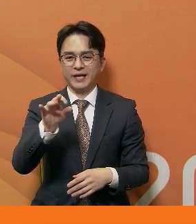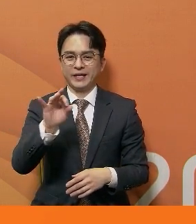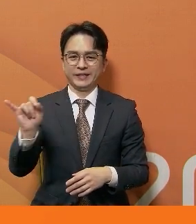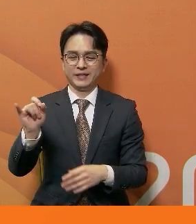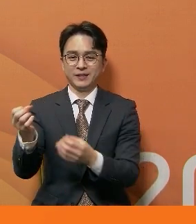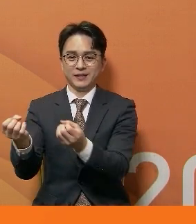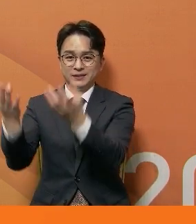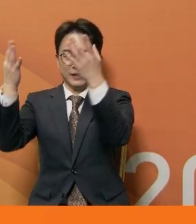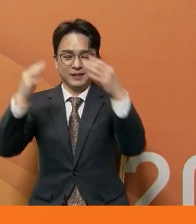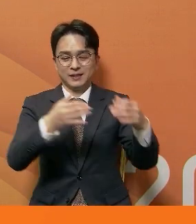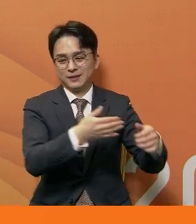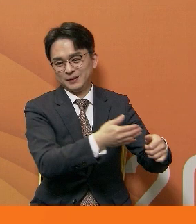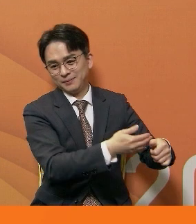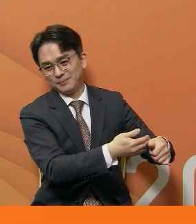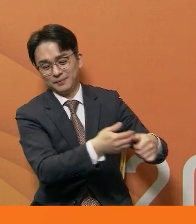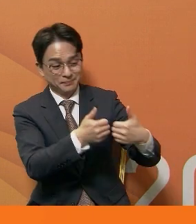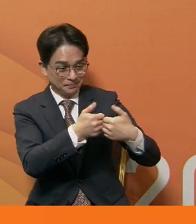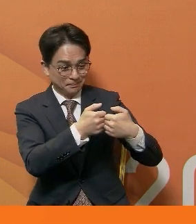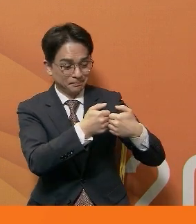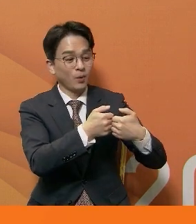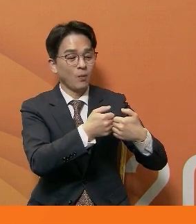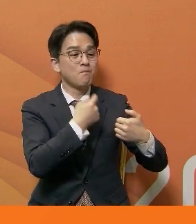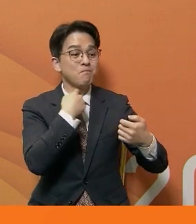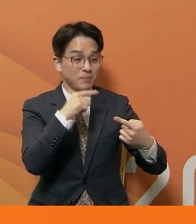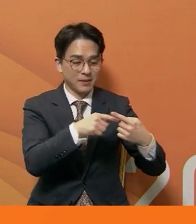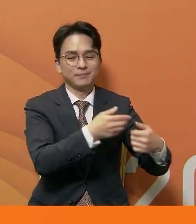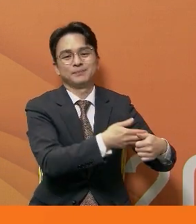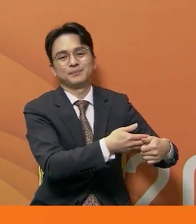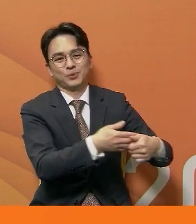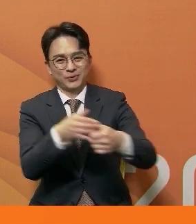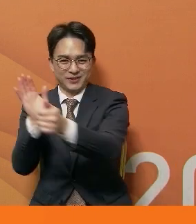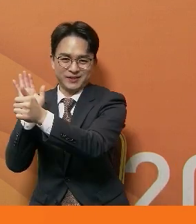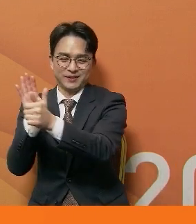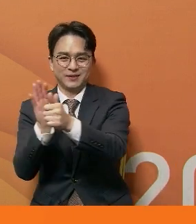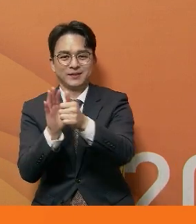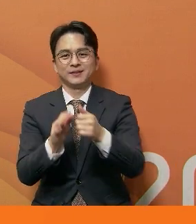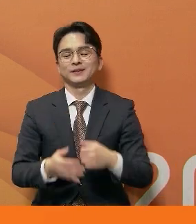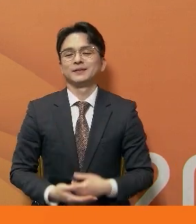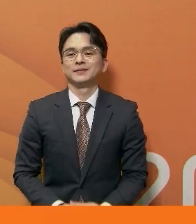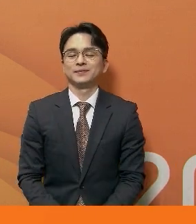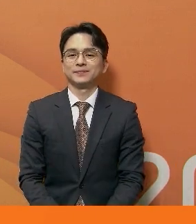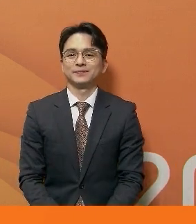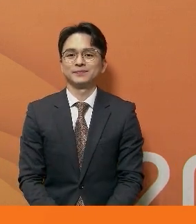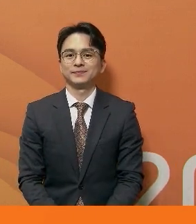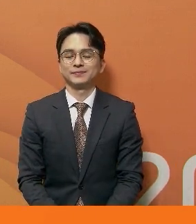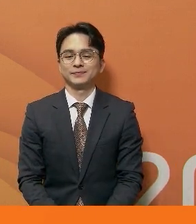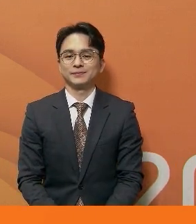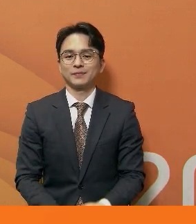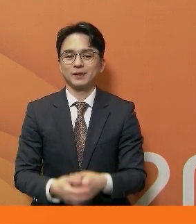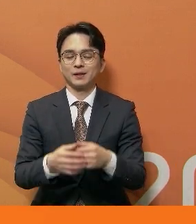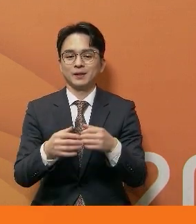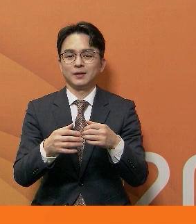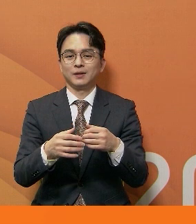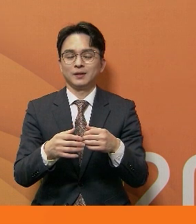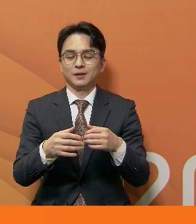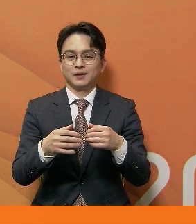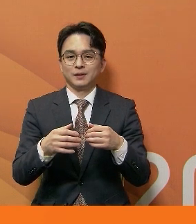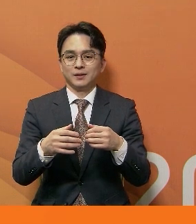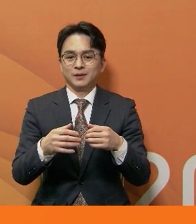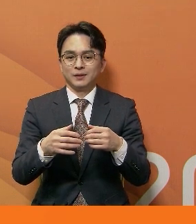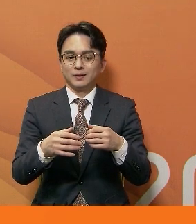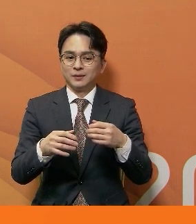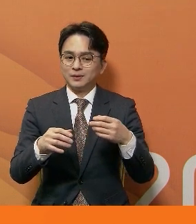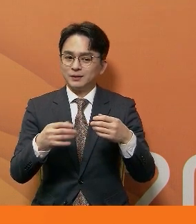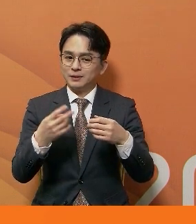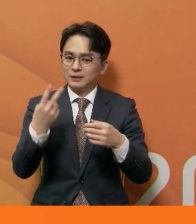참여를 시키게 되는데요 저희 원내에 많이 이제 그런 행사들이 각 사업팀마다 진행이 되고 있기 때문에 저희가